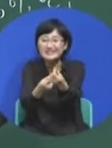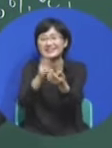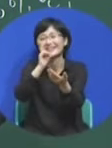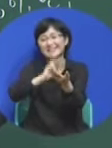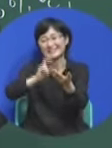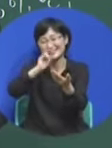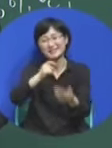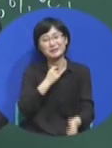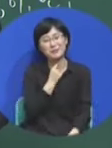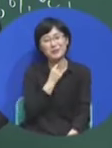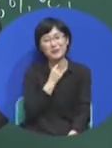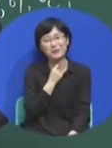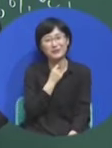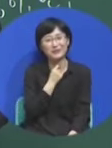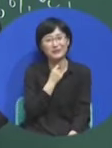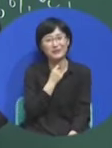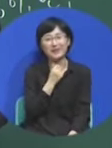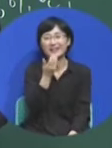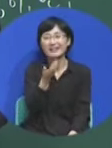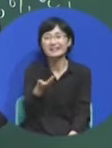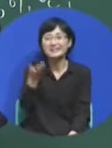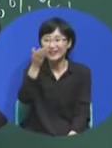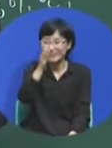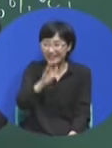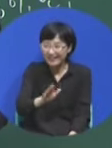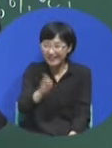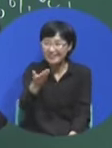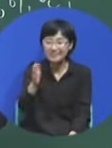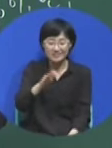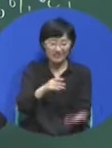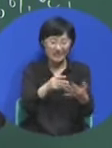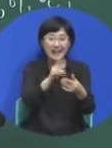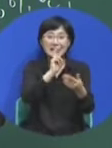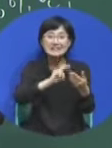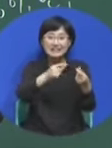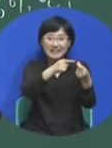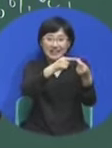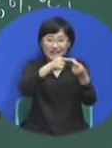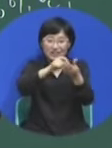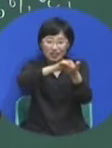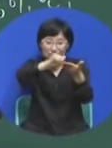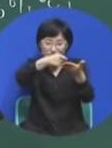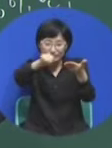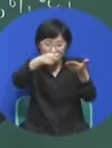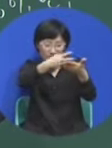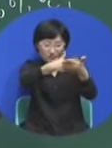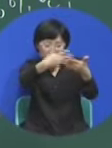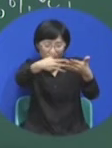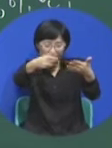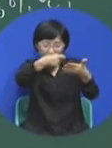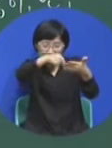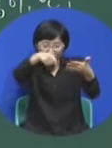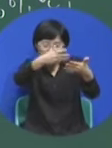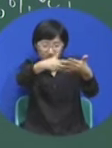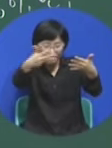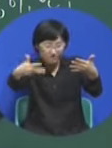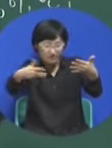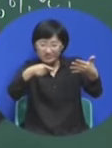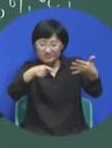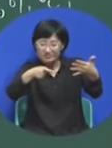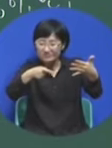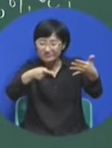尽可能用这个符合这个音符来唱赞美. 근데 버릇이 돼가지고 그 음보다 아주 이렇게 뚝 떨어뜨려서 편곡을 해서